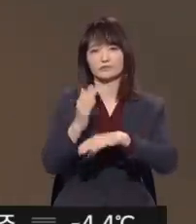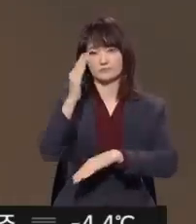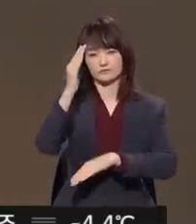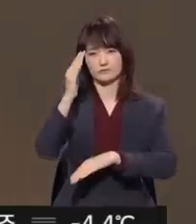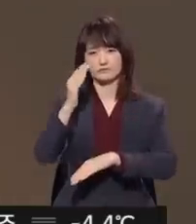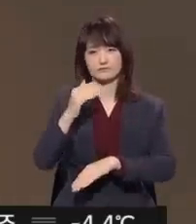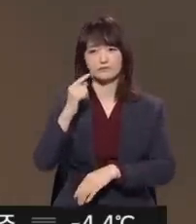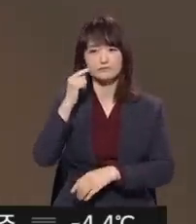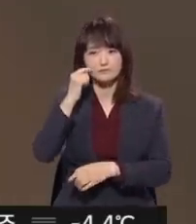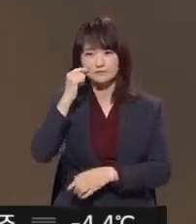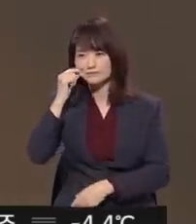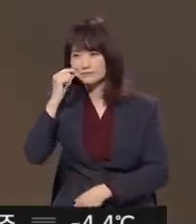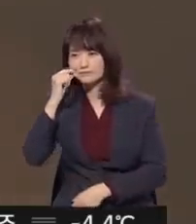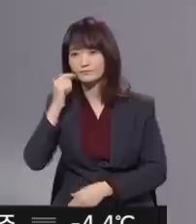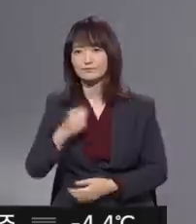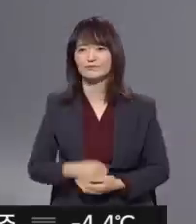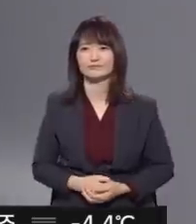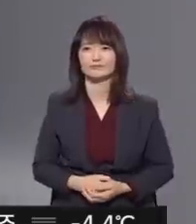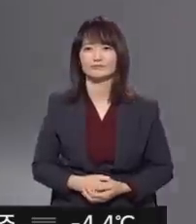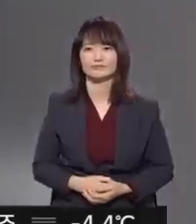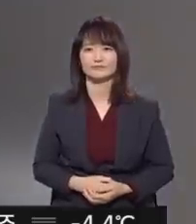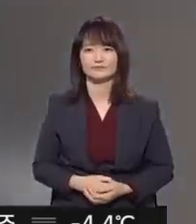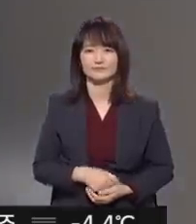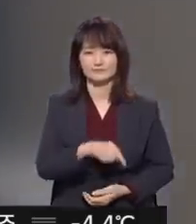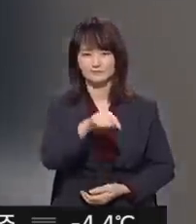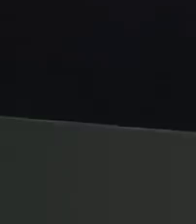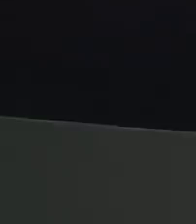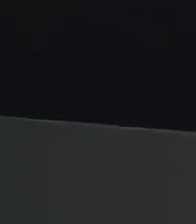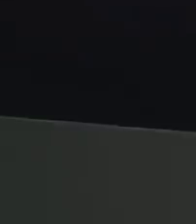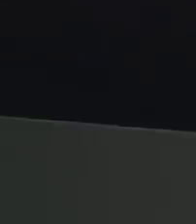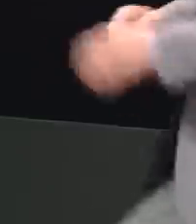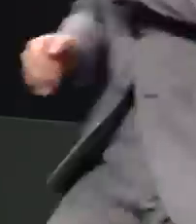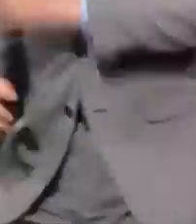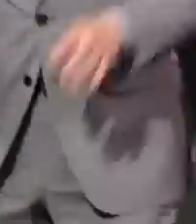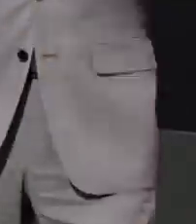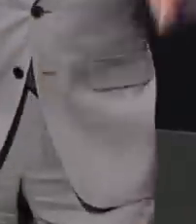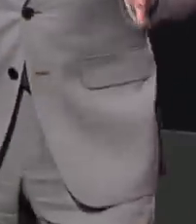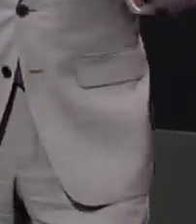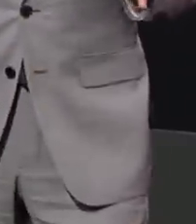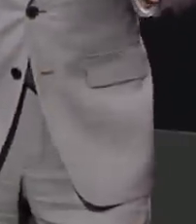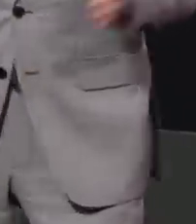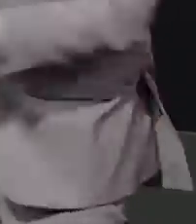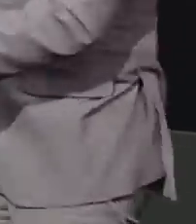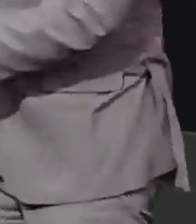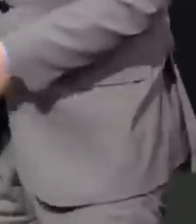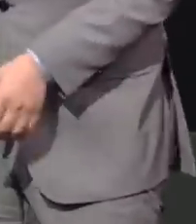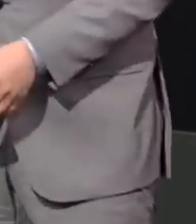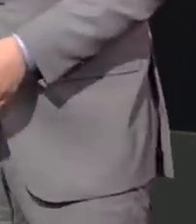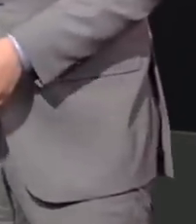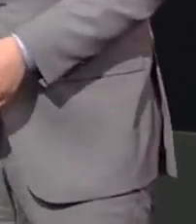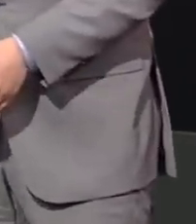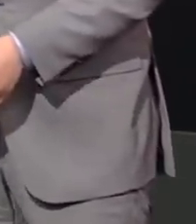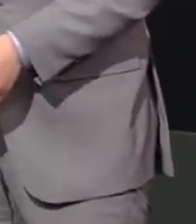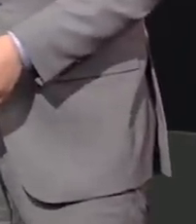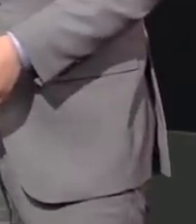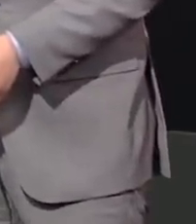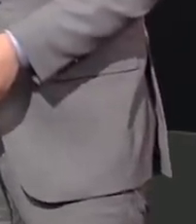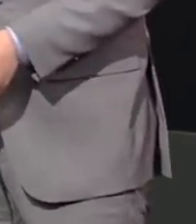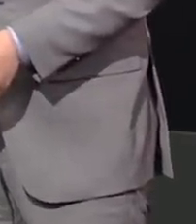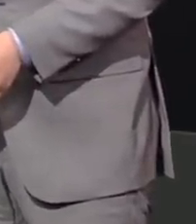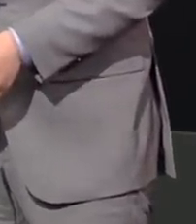저게 쥐였어도 웃음이 나왔겠습니까? 아직 안 끝났습니다. 이거 눌러주세요.